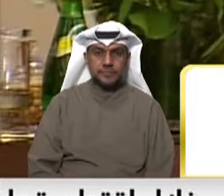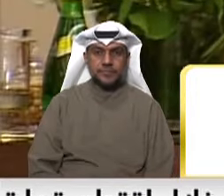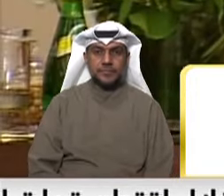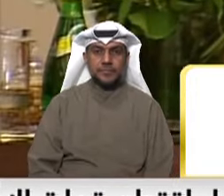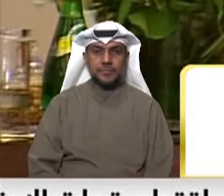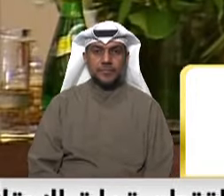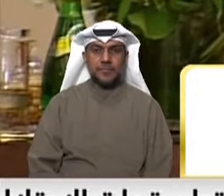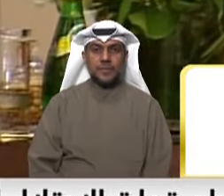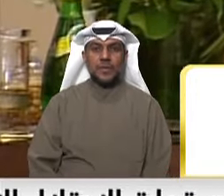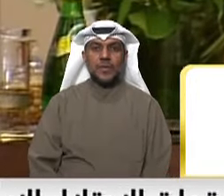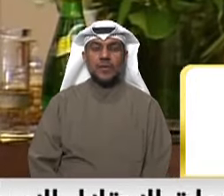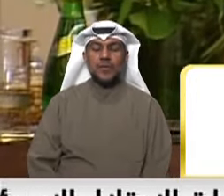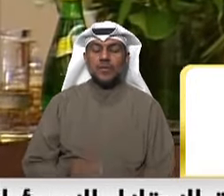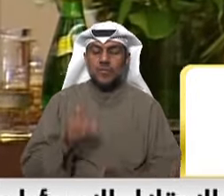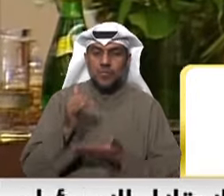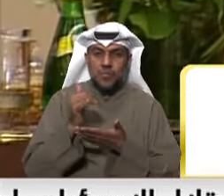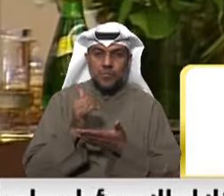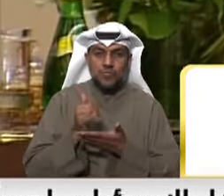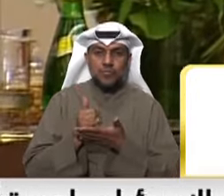سعادة